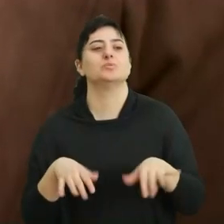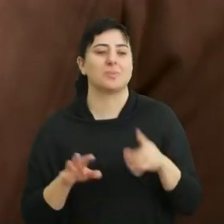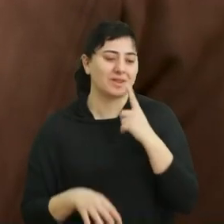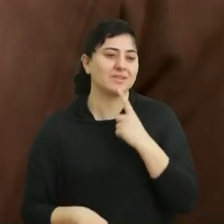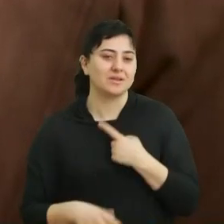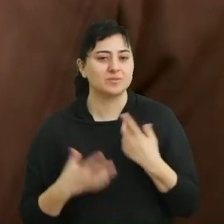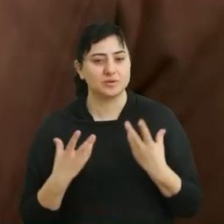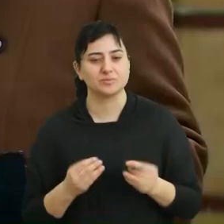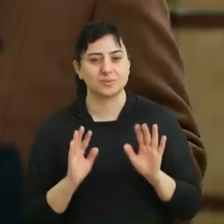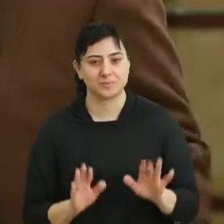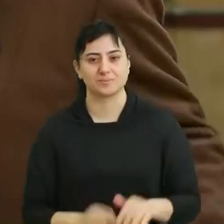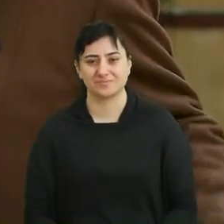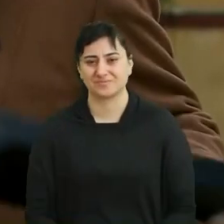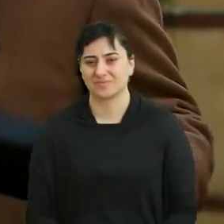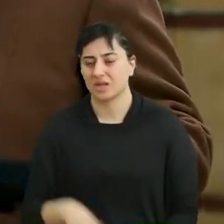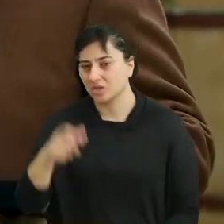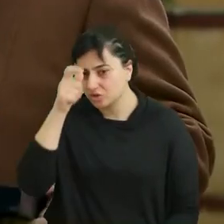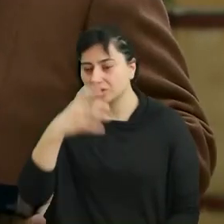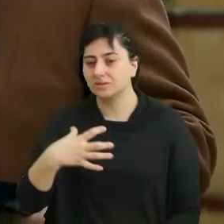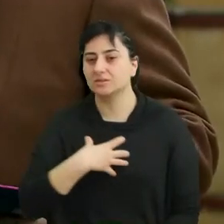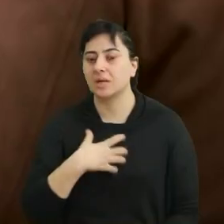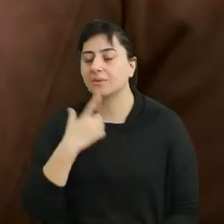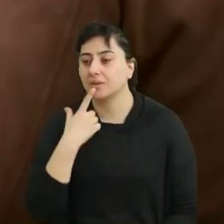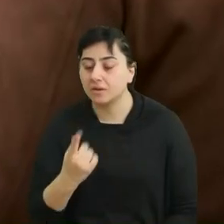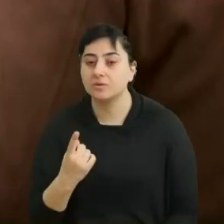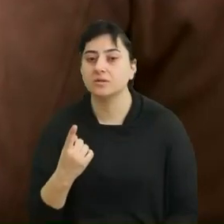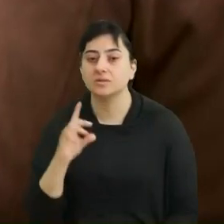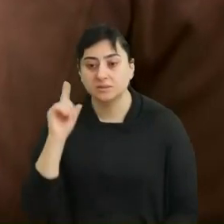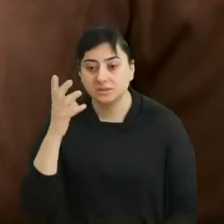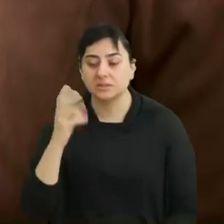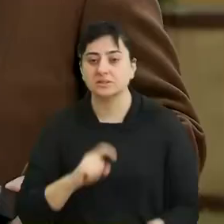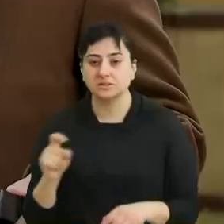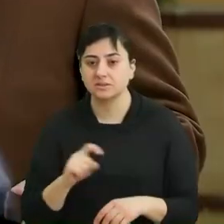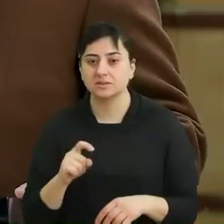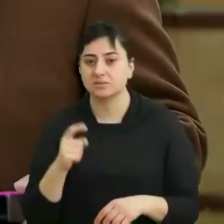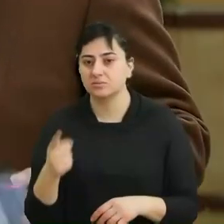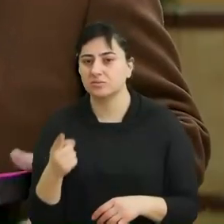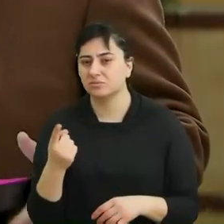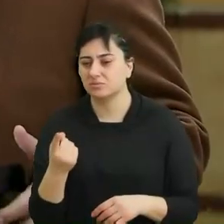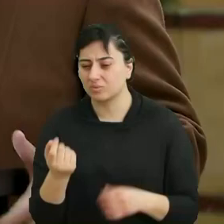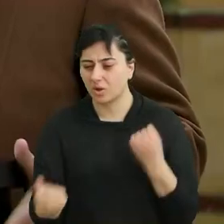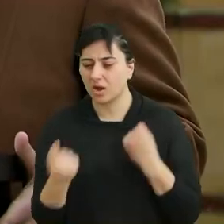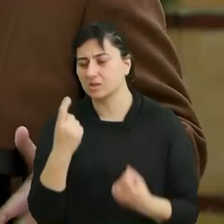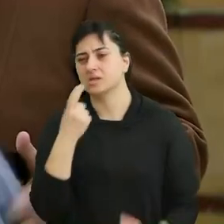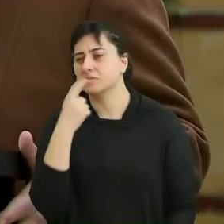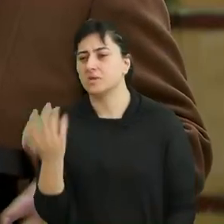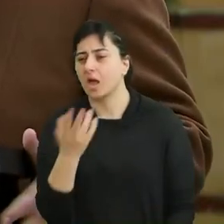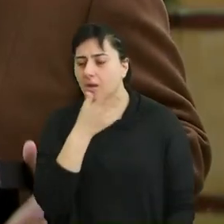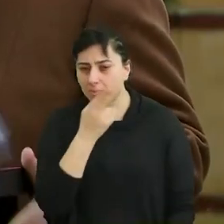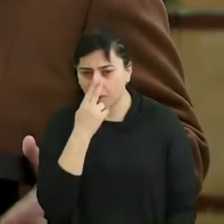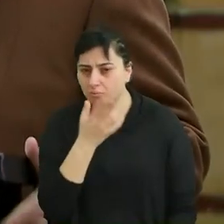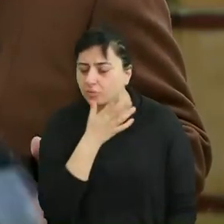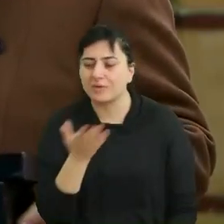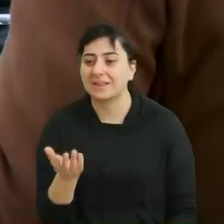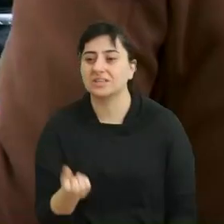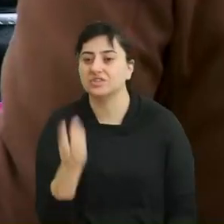diyorsun. Dellenme, tamam. Ya Türkçemize sahip çıkmıyorum Şükrü. Dellenmeme sebep olan şey bu bin yıllık dambılı bana asrın icadı diye